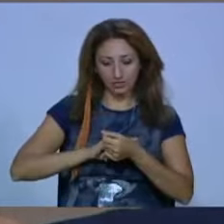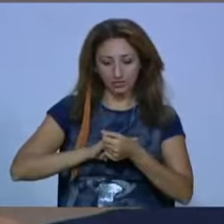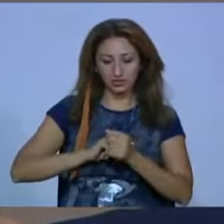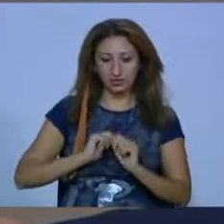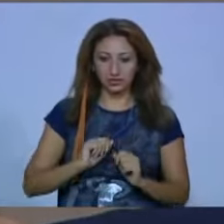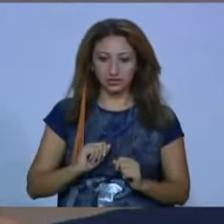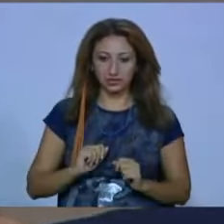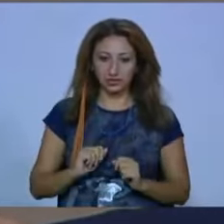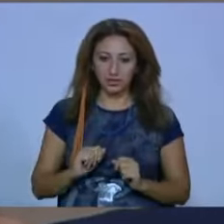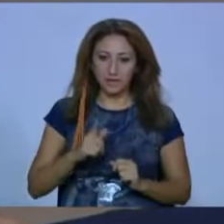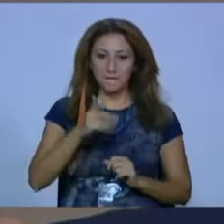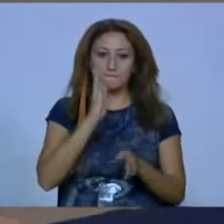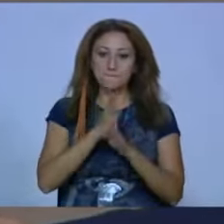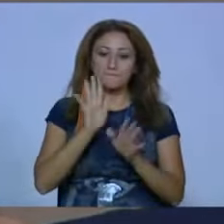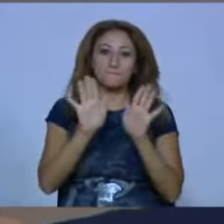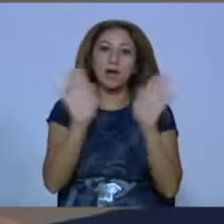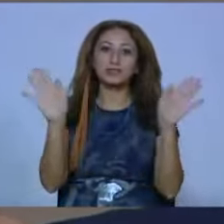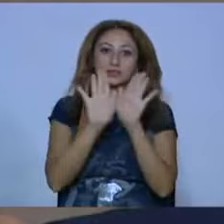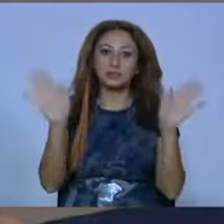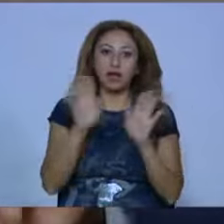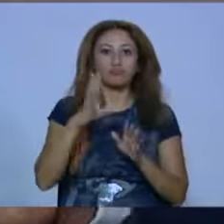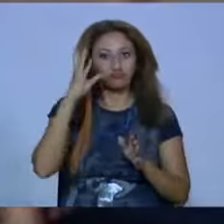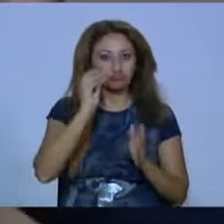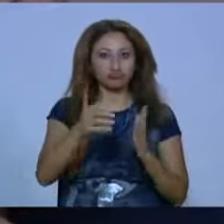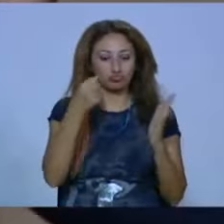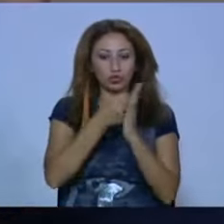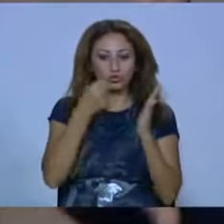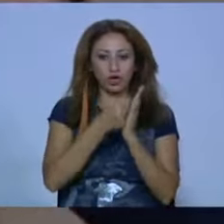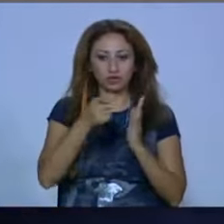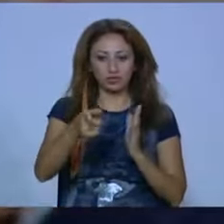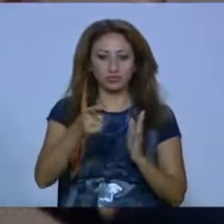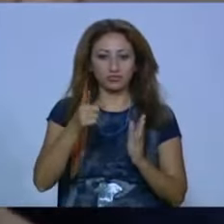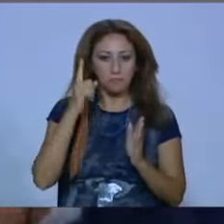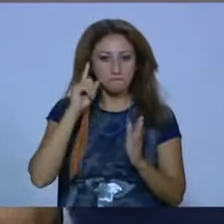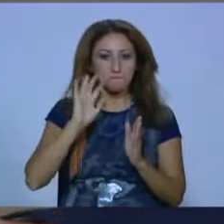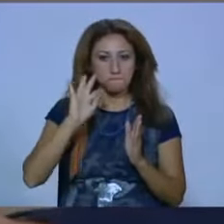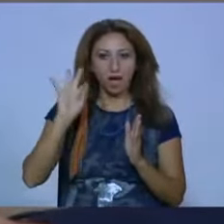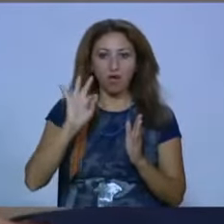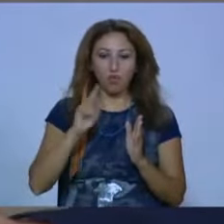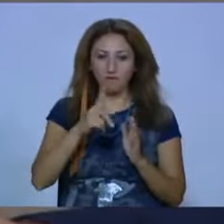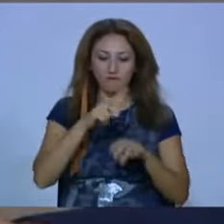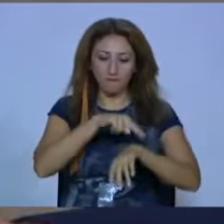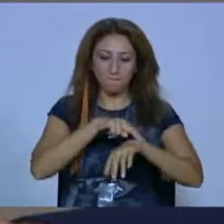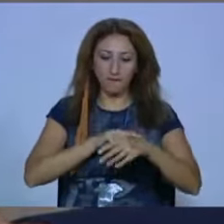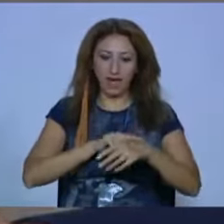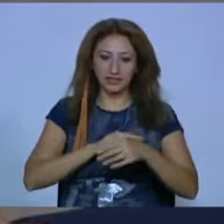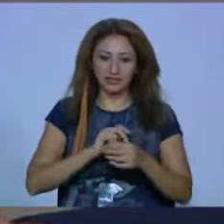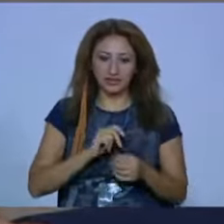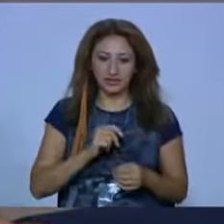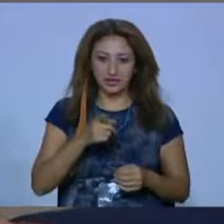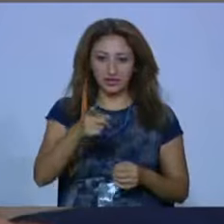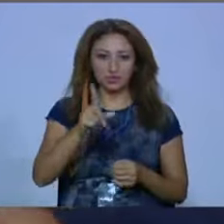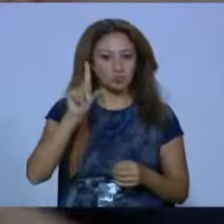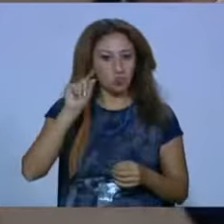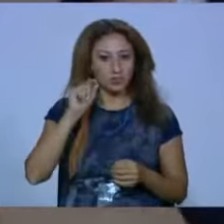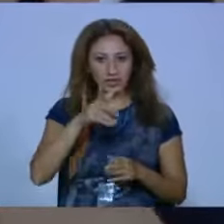كنت طالب بمثل مسرح فباخد جوائز، فشويه عندي صيت في الاكاديميه ان علاء مرسي في ممثل شاطر